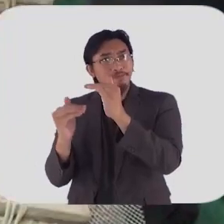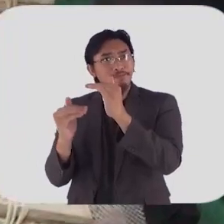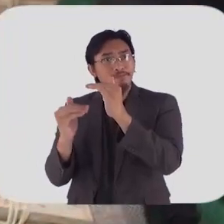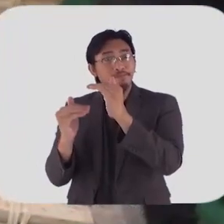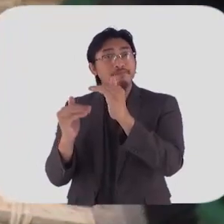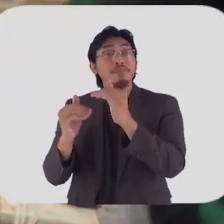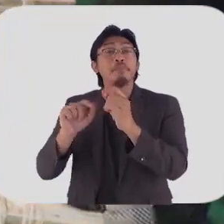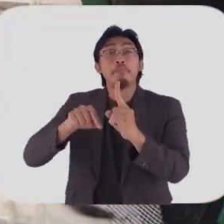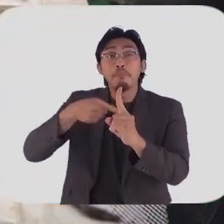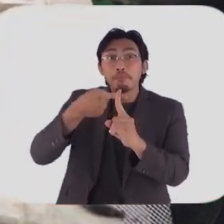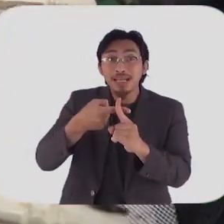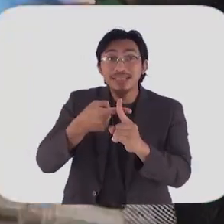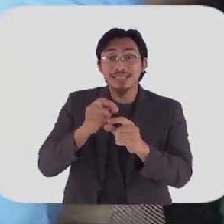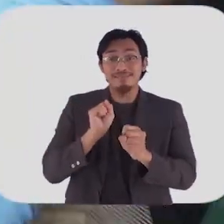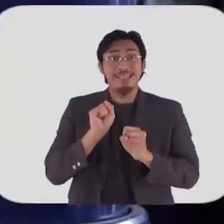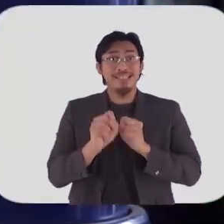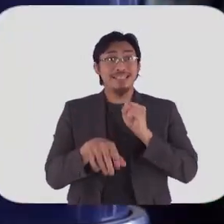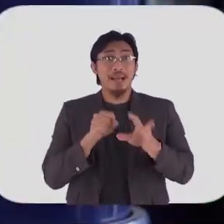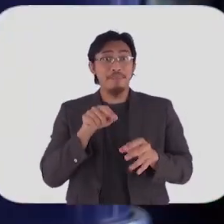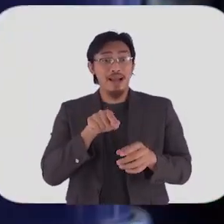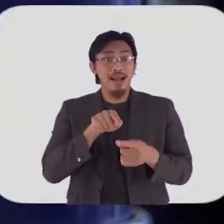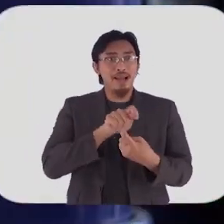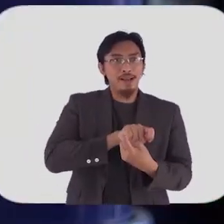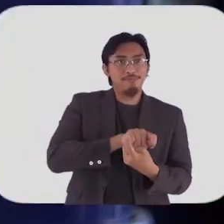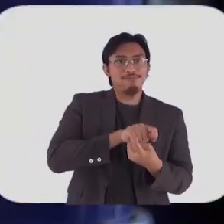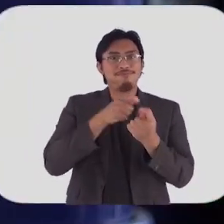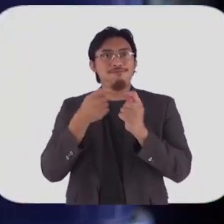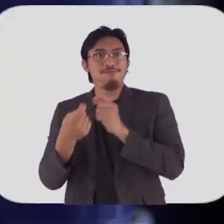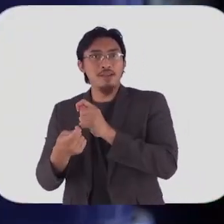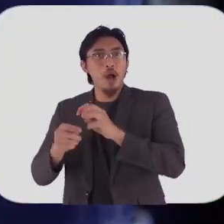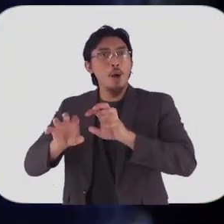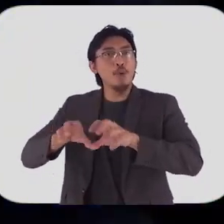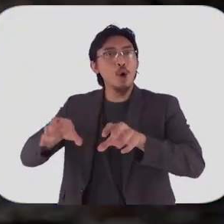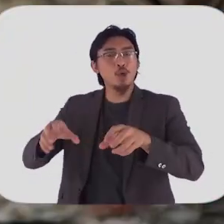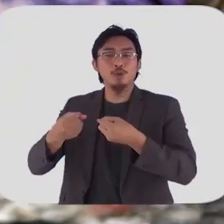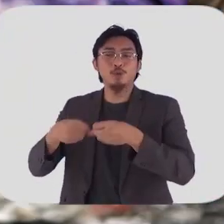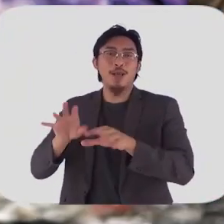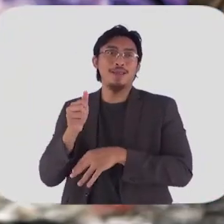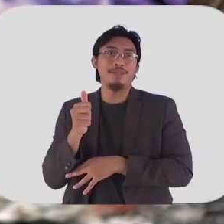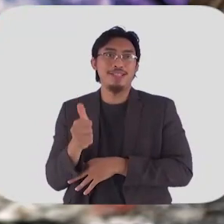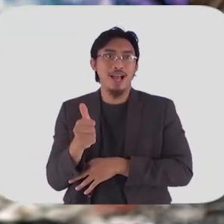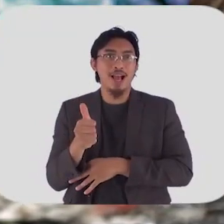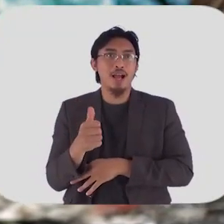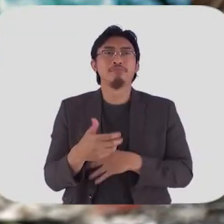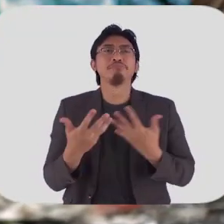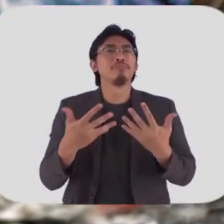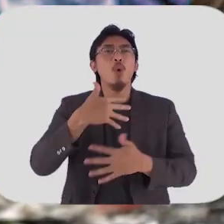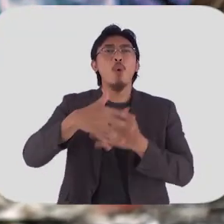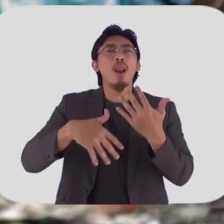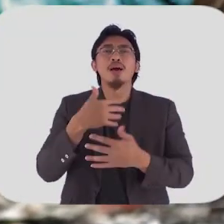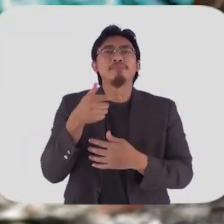laut, serta mengubah sampah menjadi produk dengan nilai ekonomi.